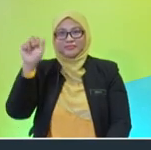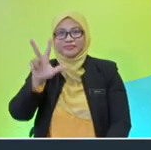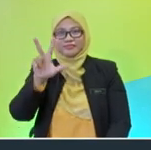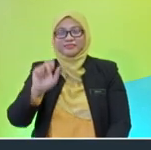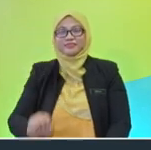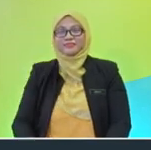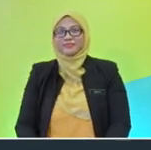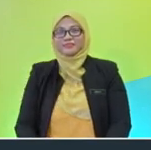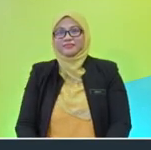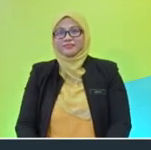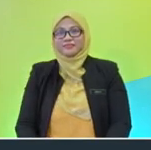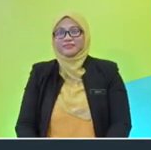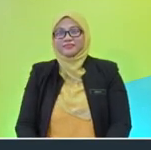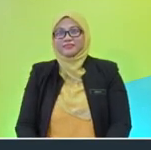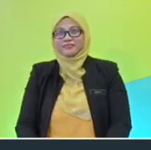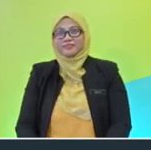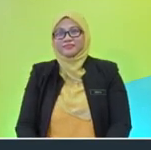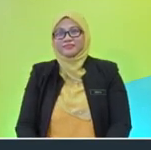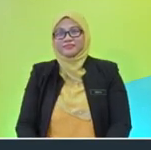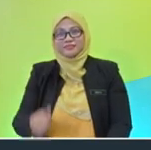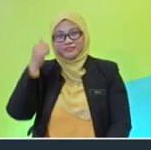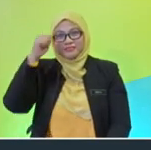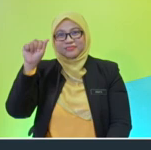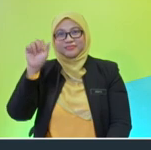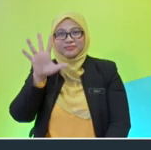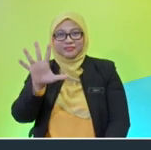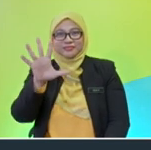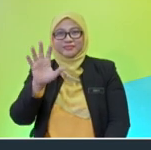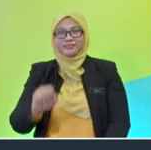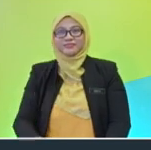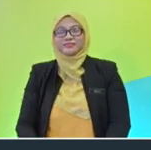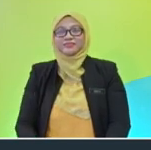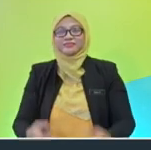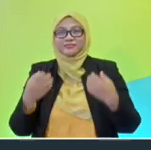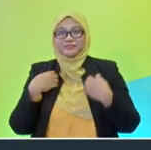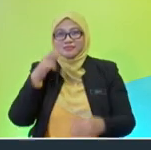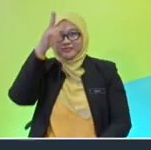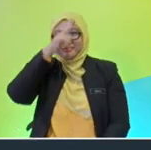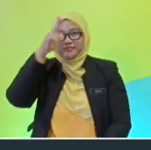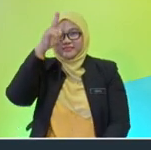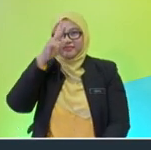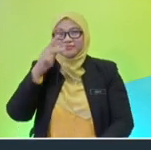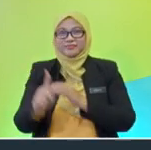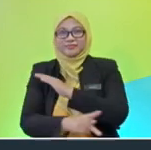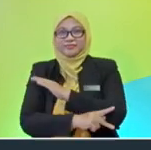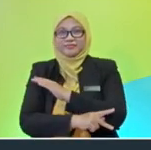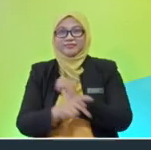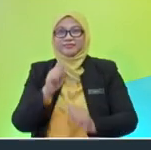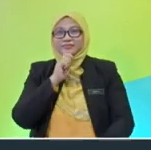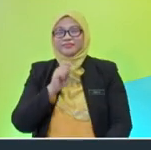abad ke-5 munculnya Kerajaan Kedah tua yang seterusnya kita ada Oke